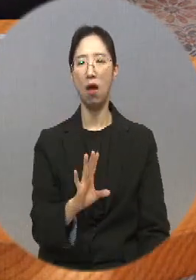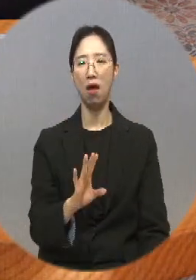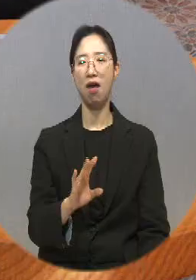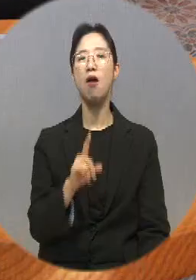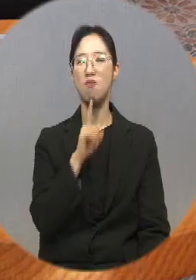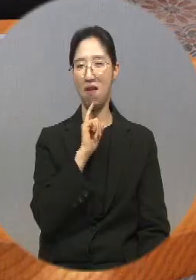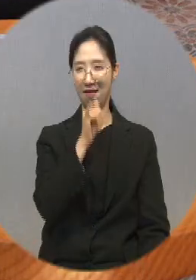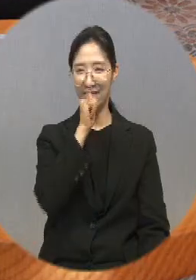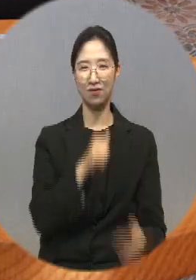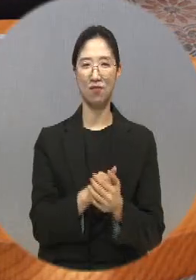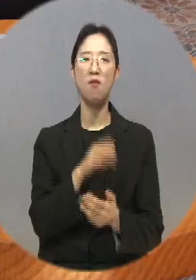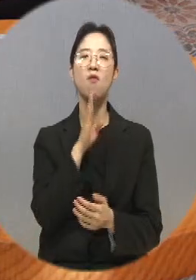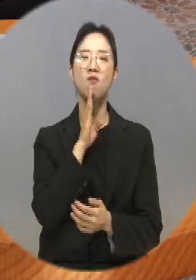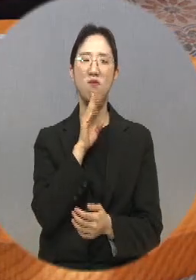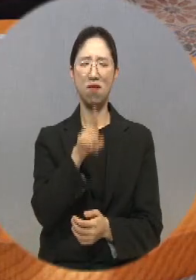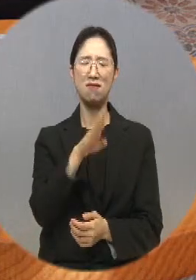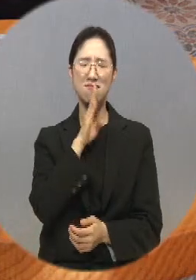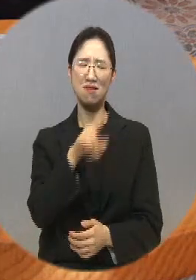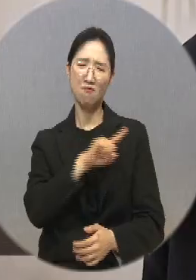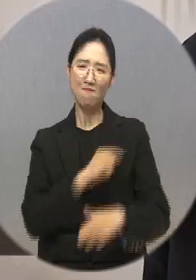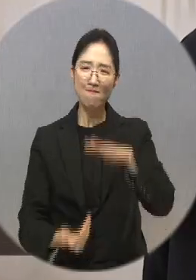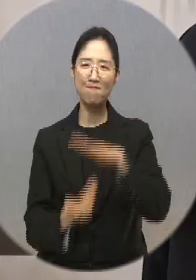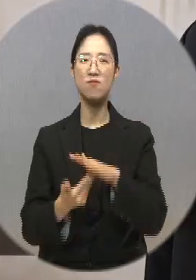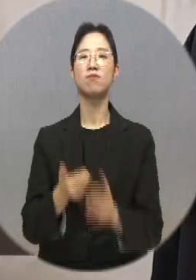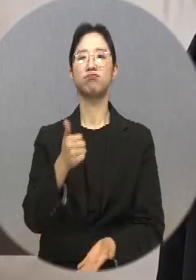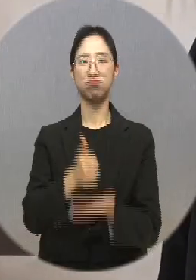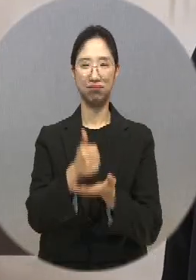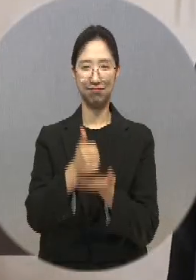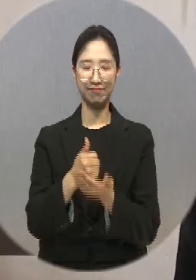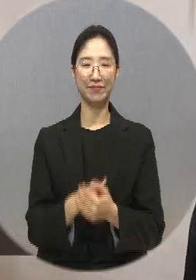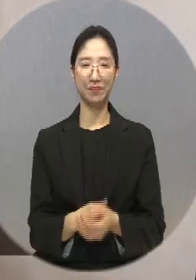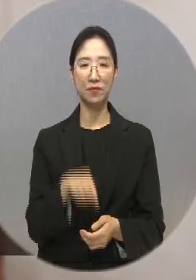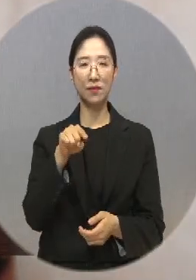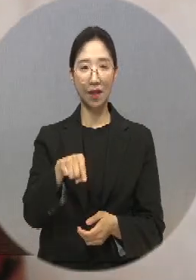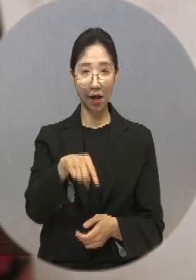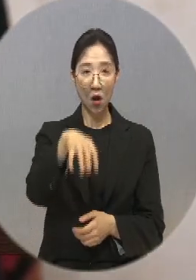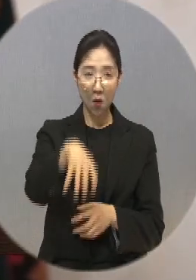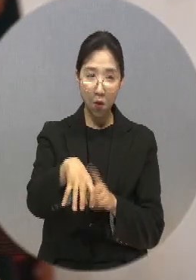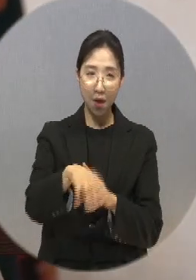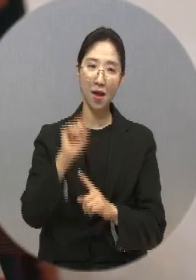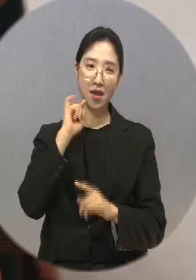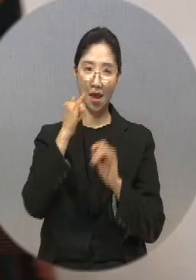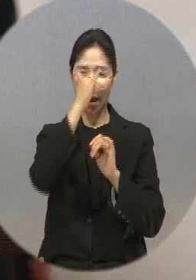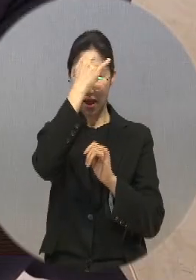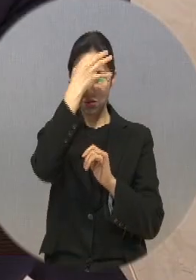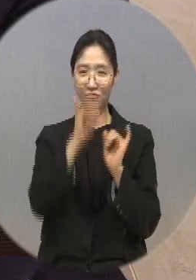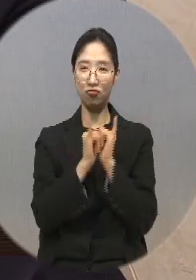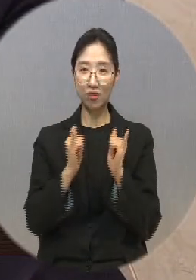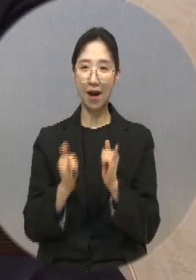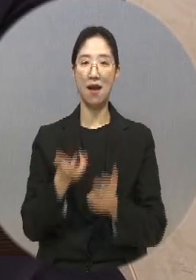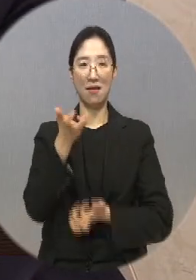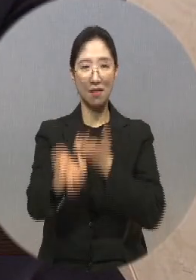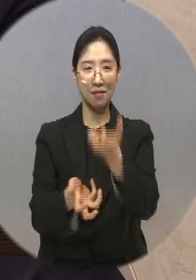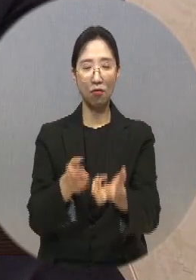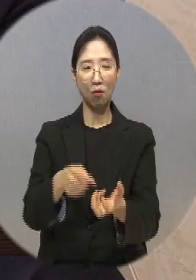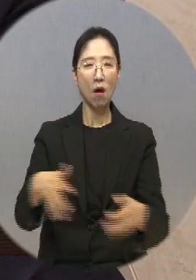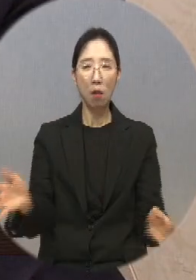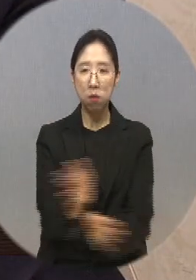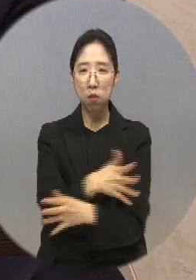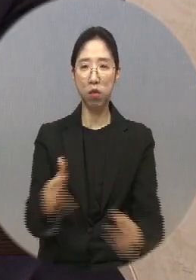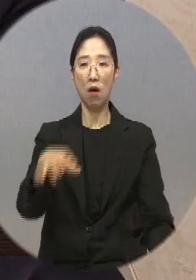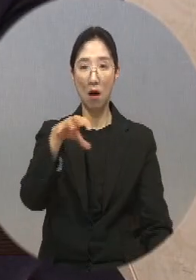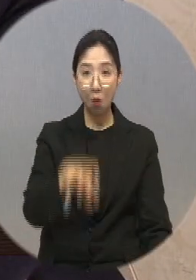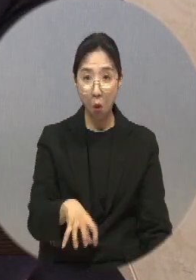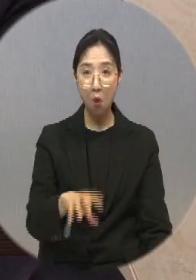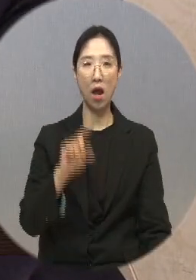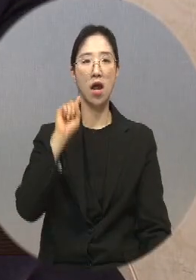없었다. 아주 역설적인 최고의 극찬이네요. 그러니까 이런 공간들도 이 예술가들이 들어가서 진공 상태였던 곳을 어떻게